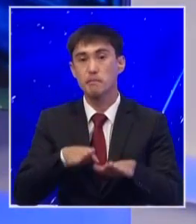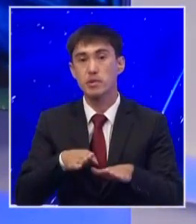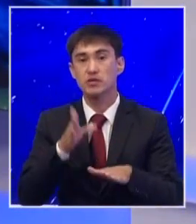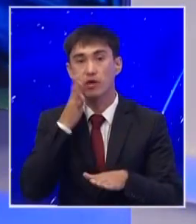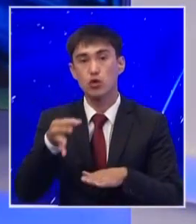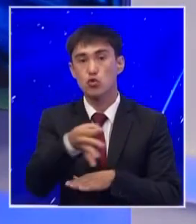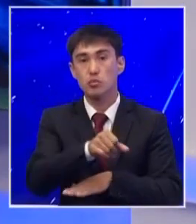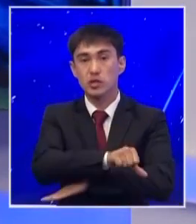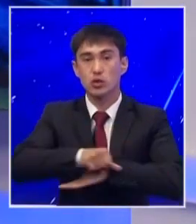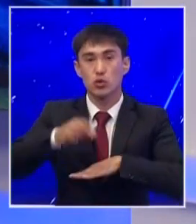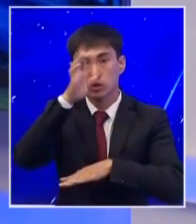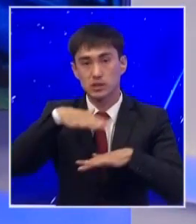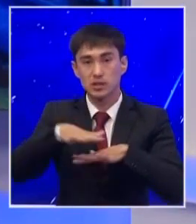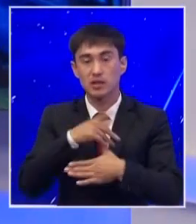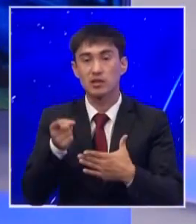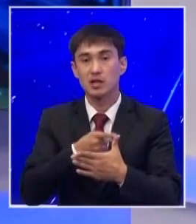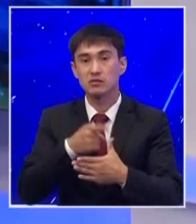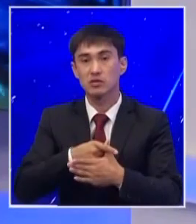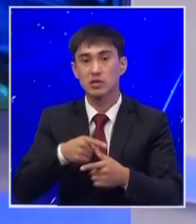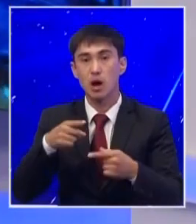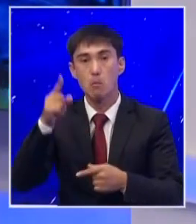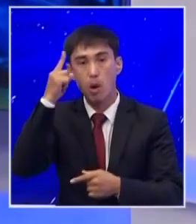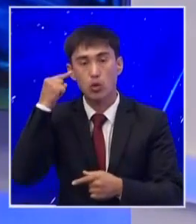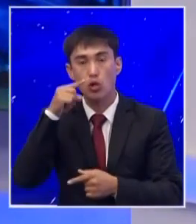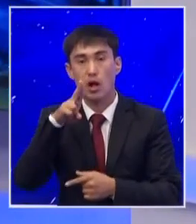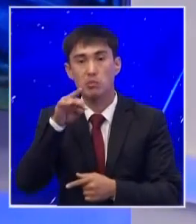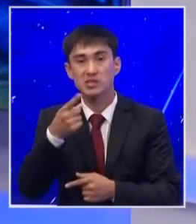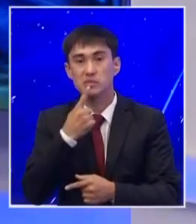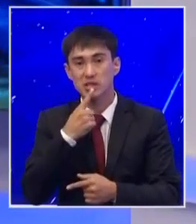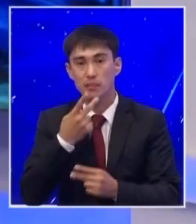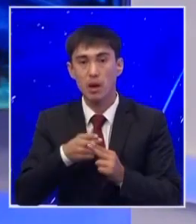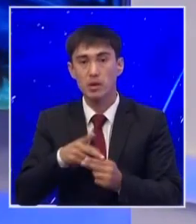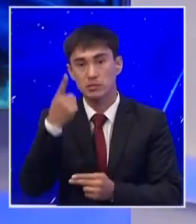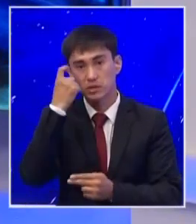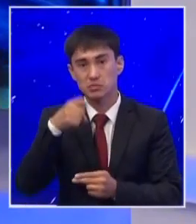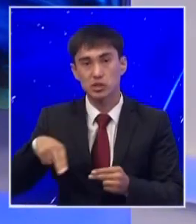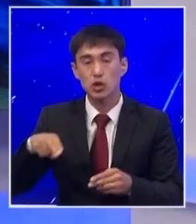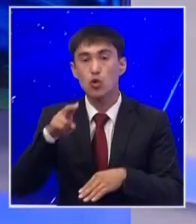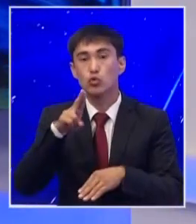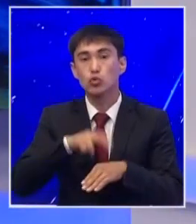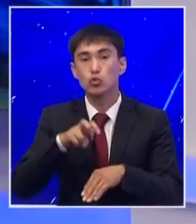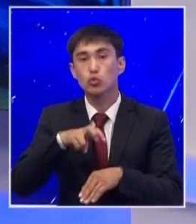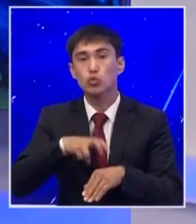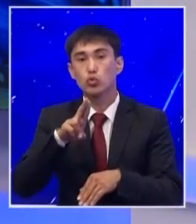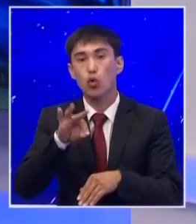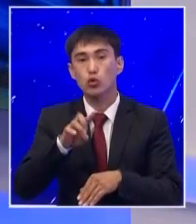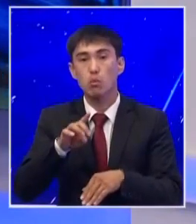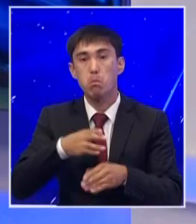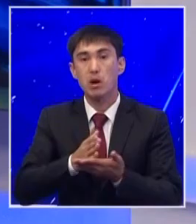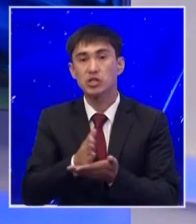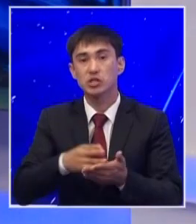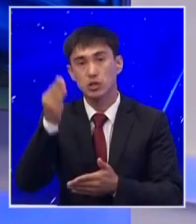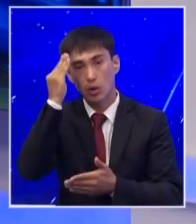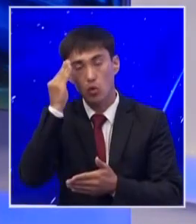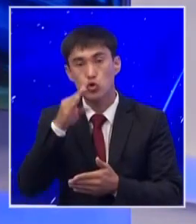и водоемов на территории страны названы на монголо-калмыцком языке. Об этом сообщил доктор политических наук Жумар